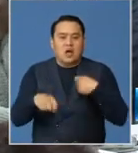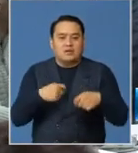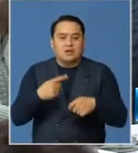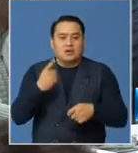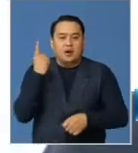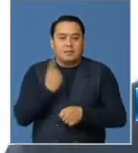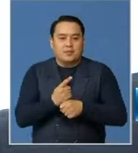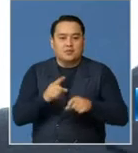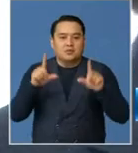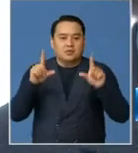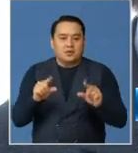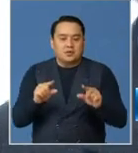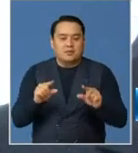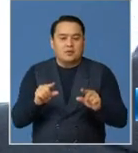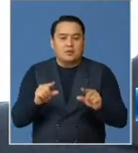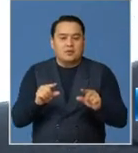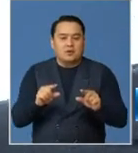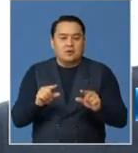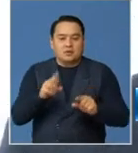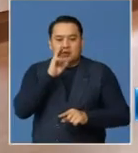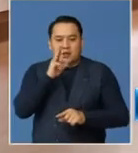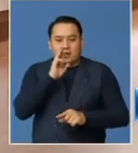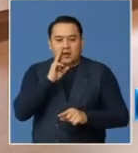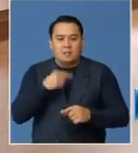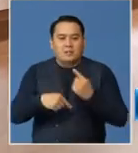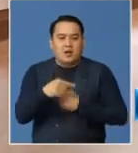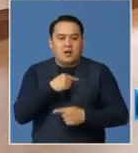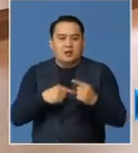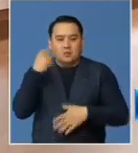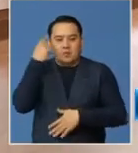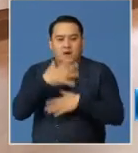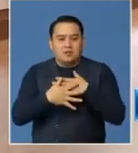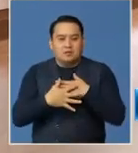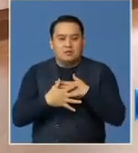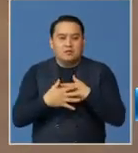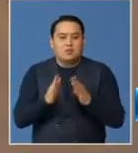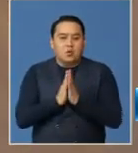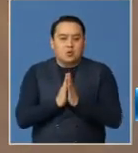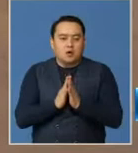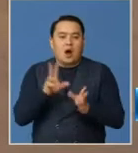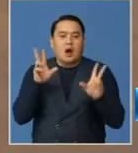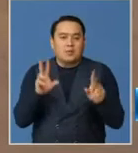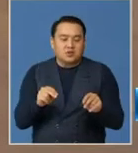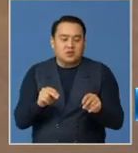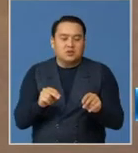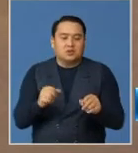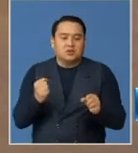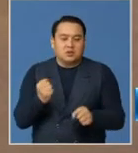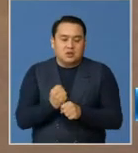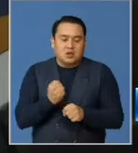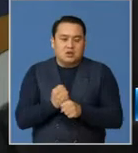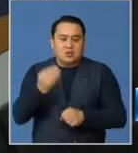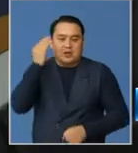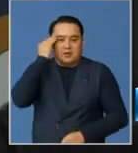должны повышаться, хоть и ожидается повышение зарплат. Предприниматели с пониманием встретили его просьбу и обещали предпринять соответствующие